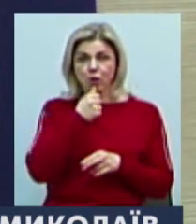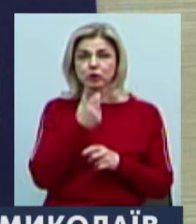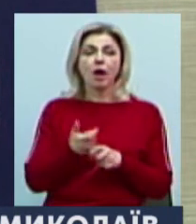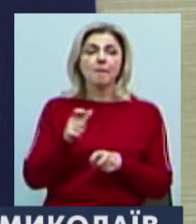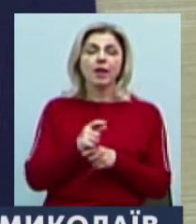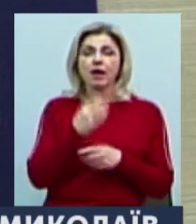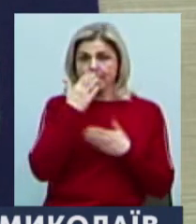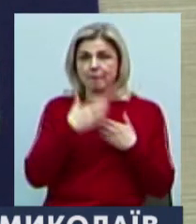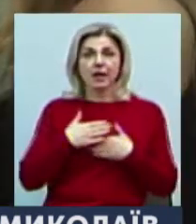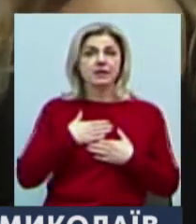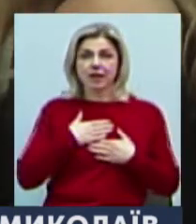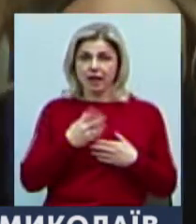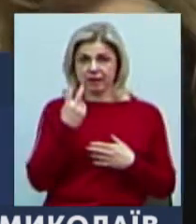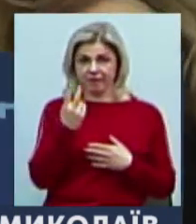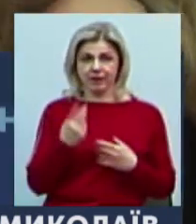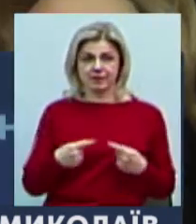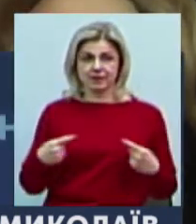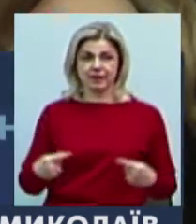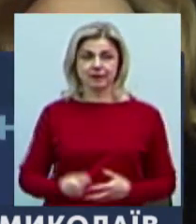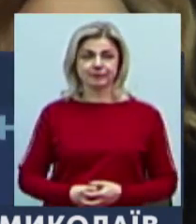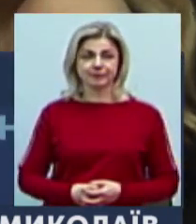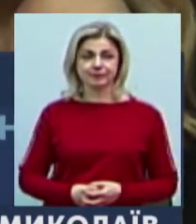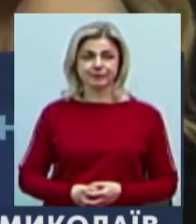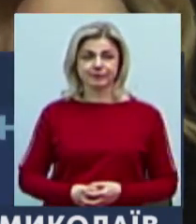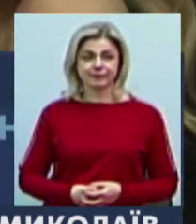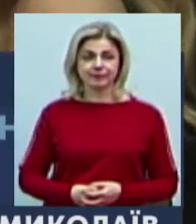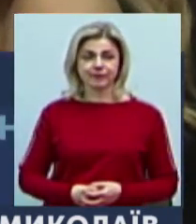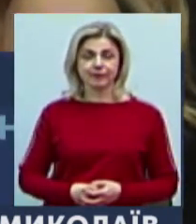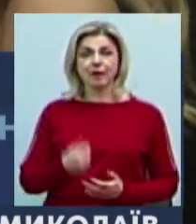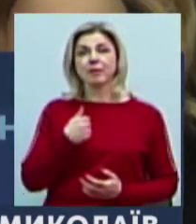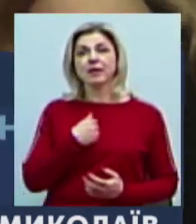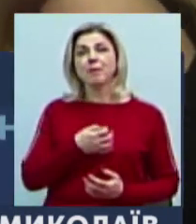дві з них. Ну, мені подобаються апельсини.